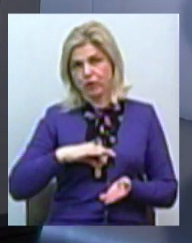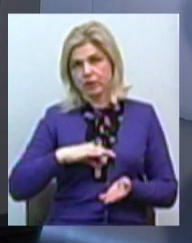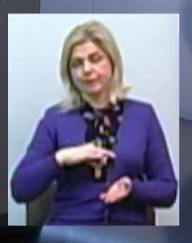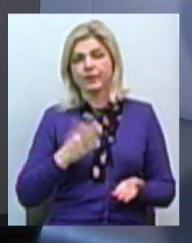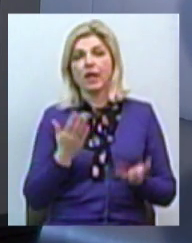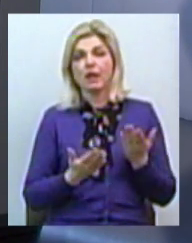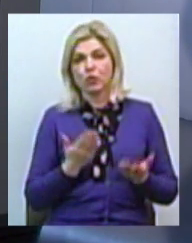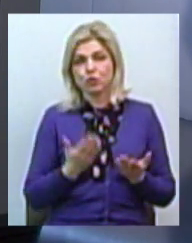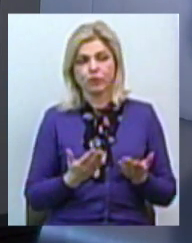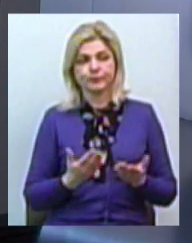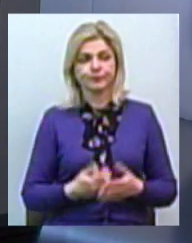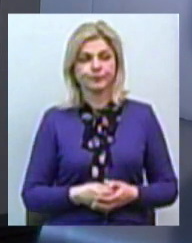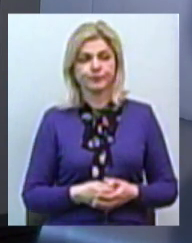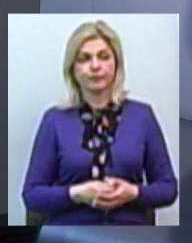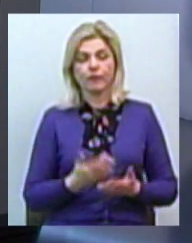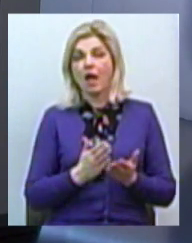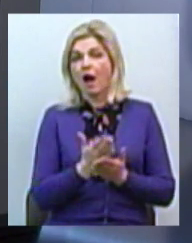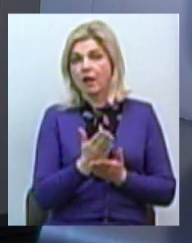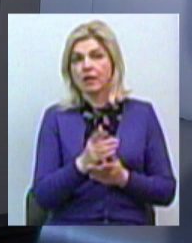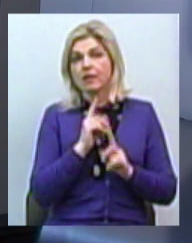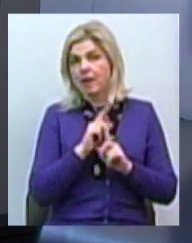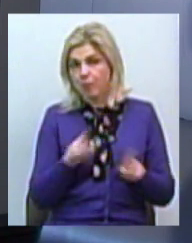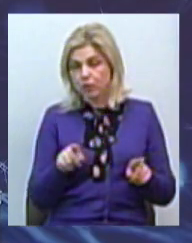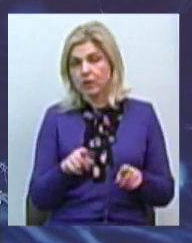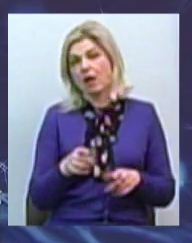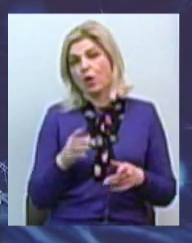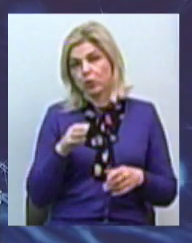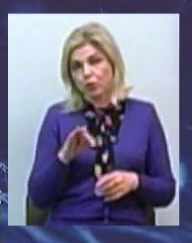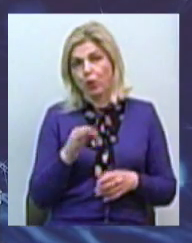якщо навіть цієї карти не стане в якийсь час, то